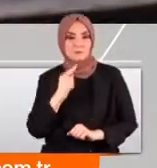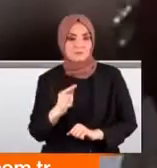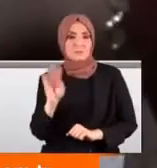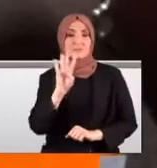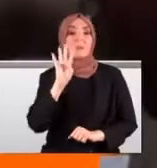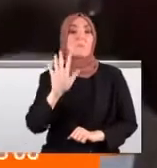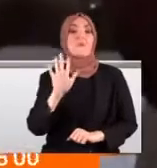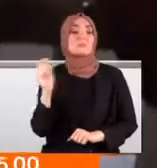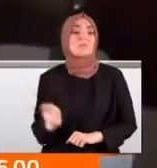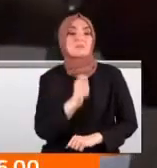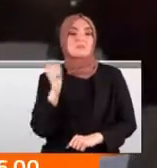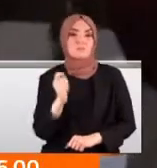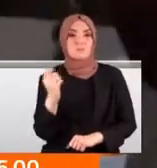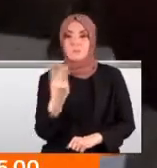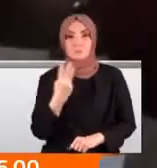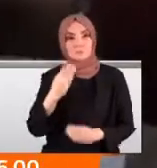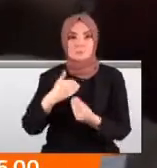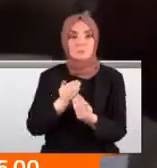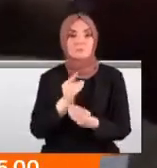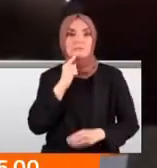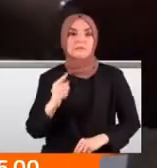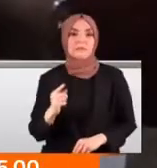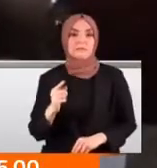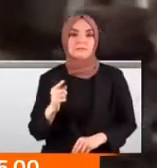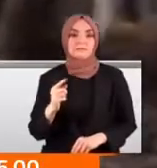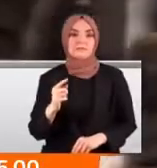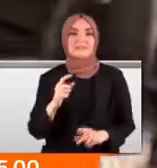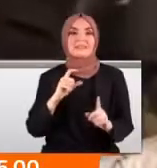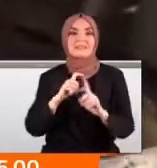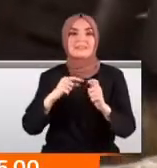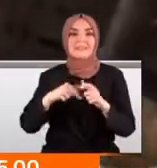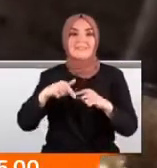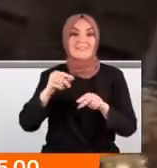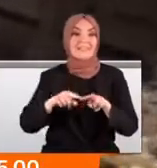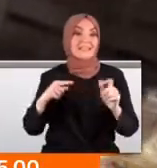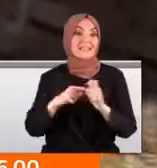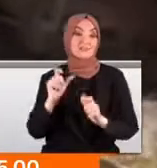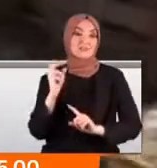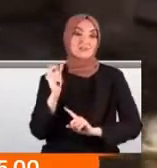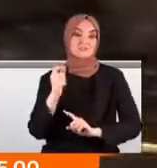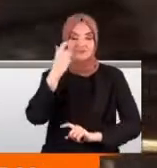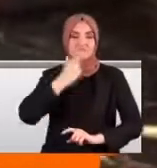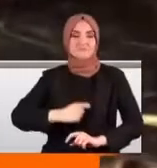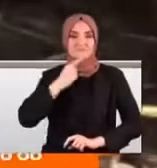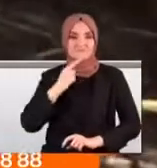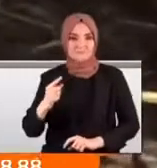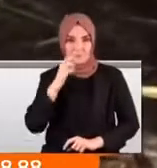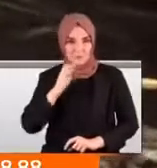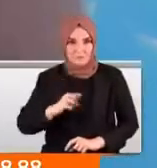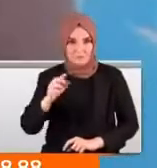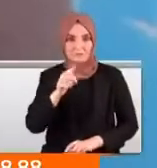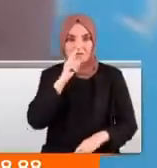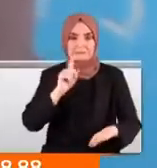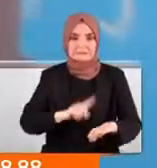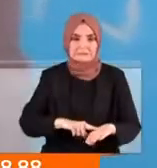bölüşse. Kendilerini defineci diye tanıtan dolandırıcılara inandı, 100 bin lirasını kaptırdı. Geçen sürede boşanma aşamasına gelen